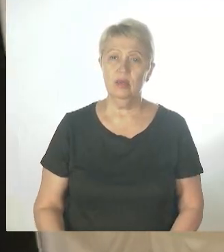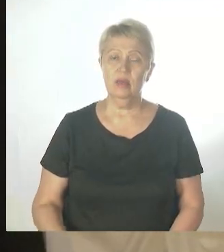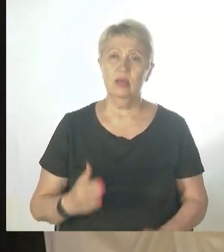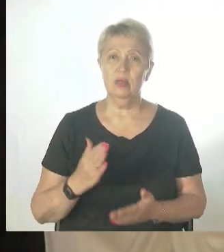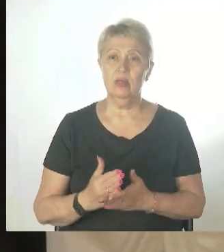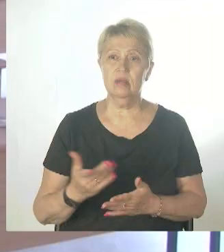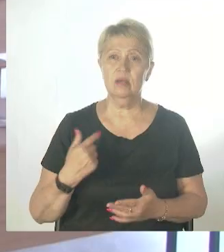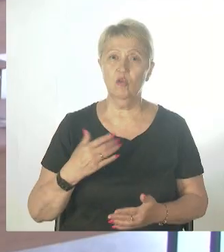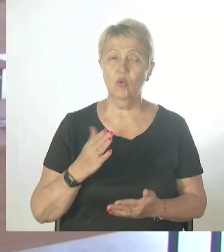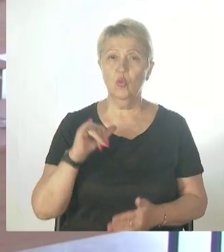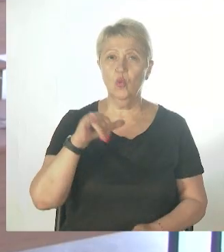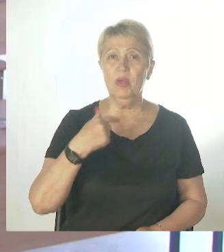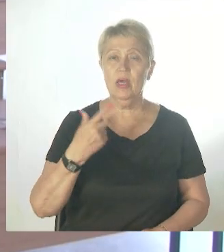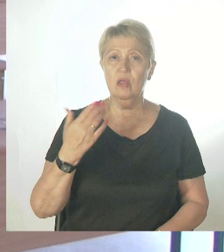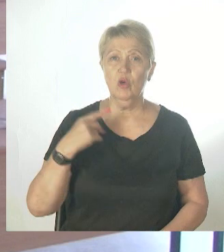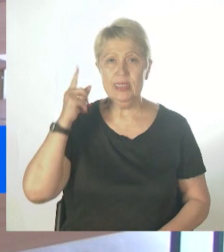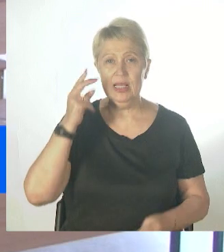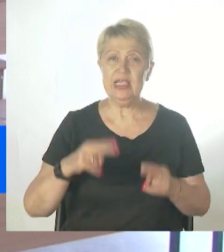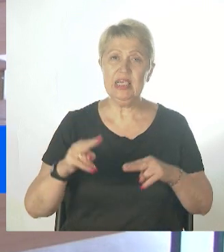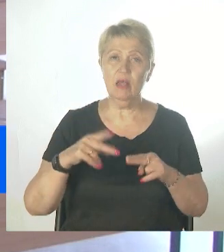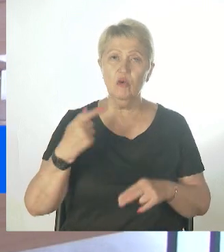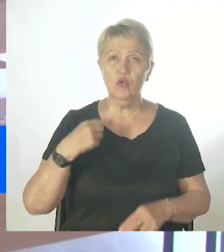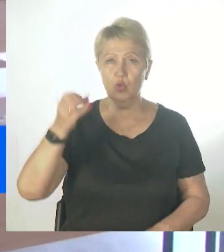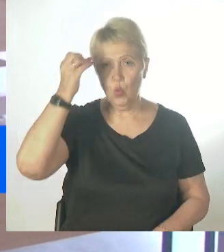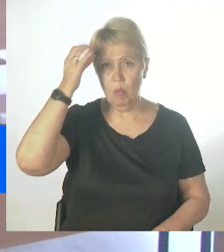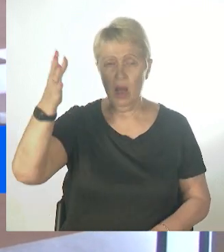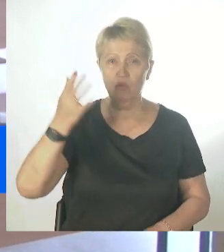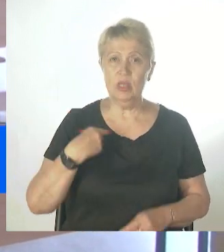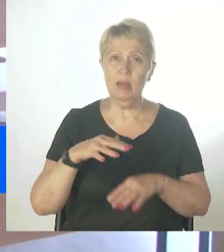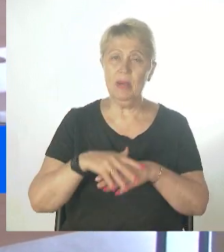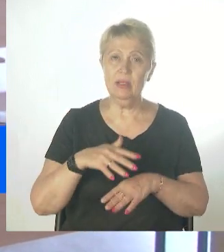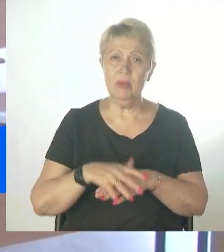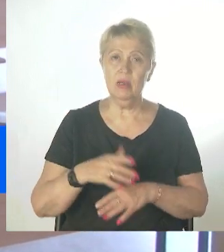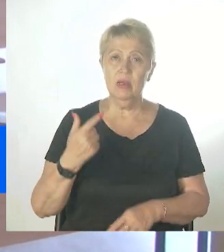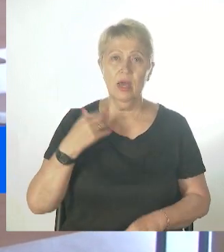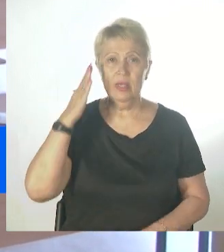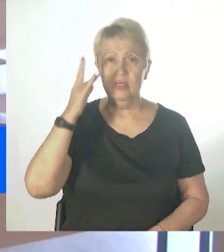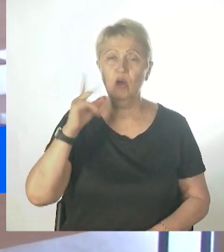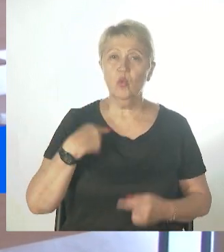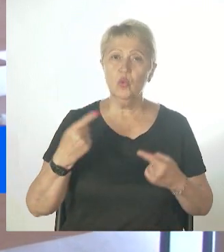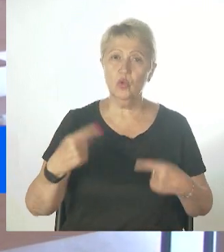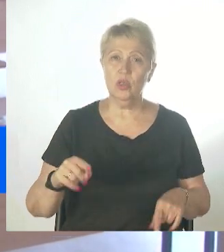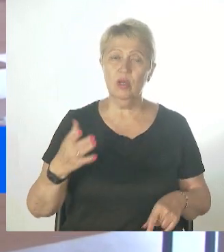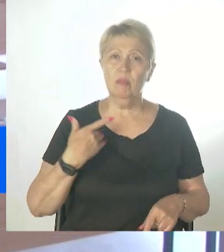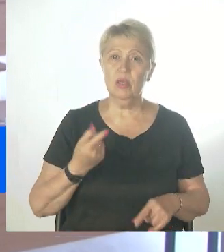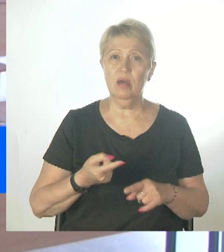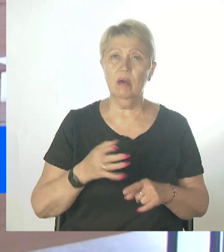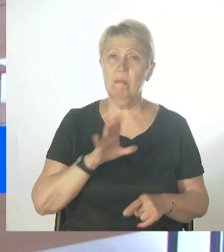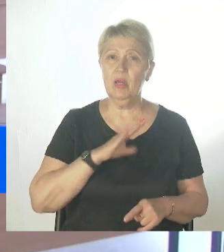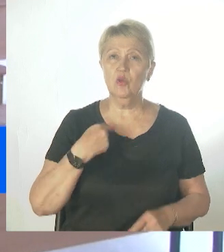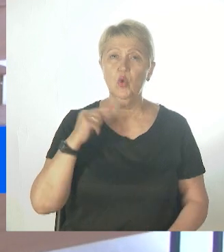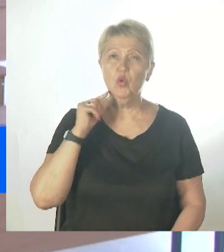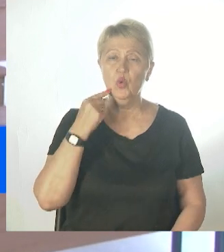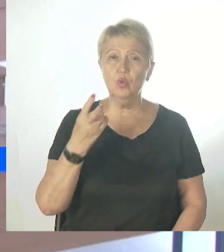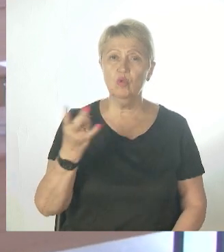У меня склад ума такой, как бы математический. Вот, и я не знаю, как другим, но мне это очень было трудно. Потому